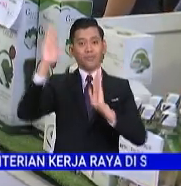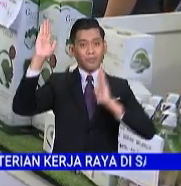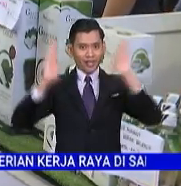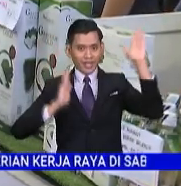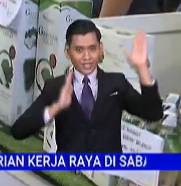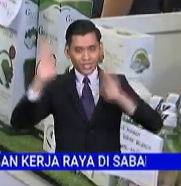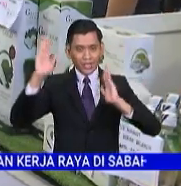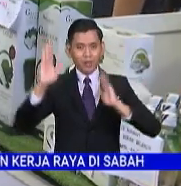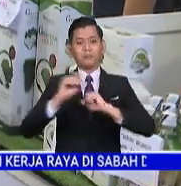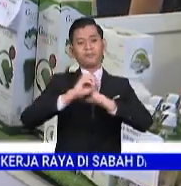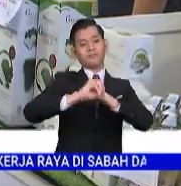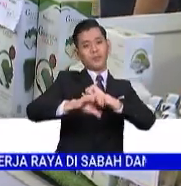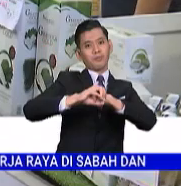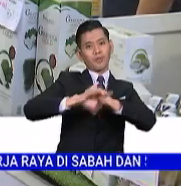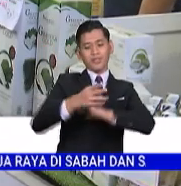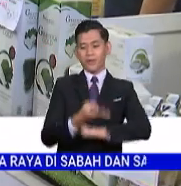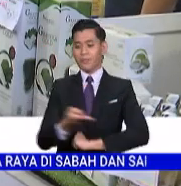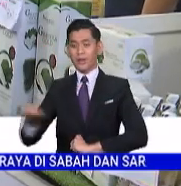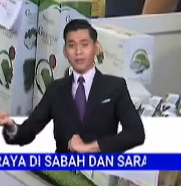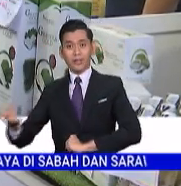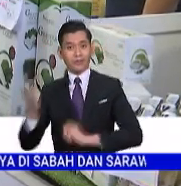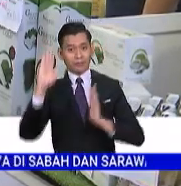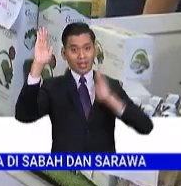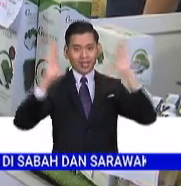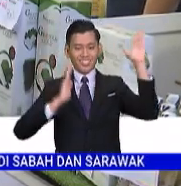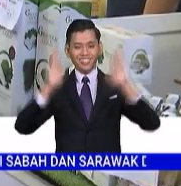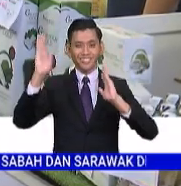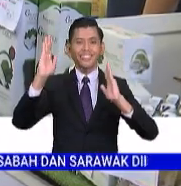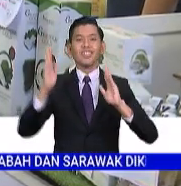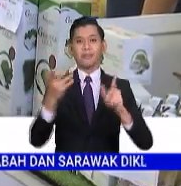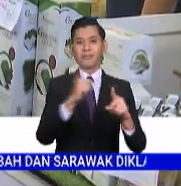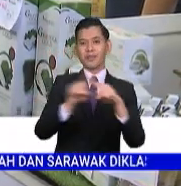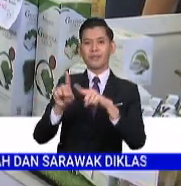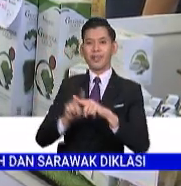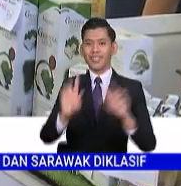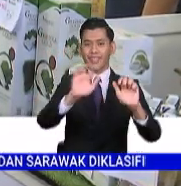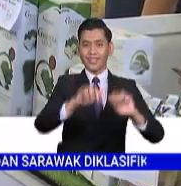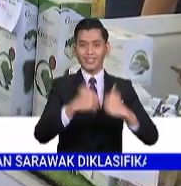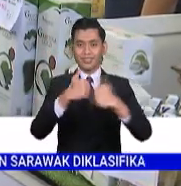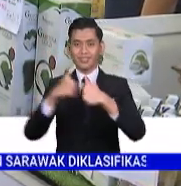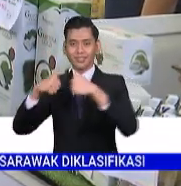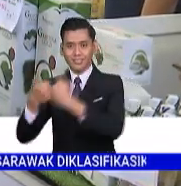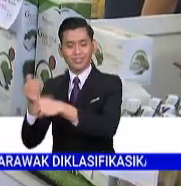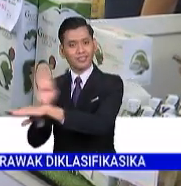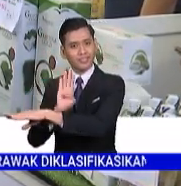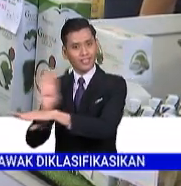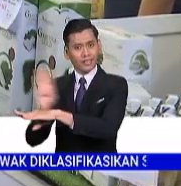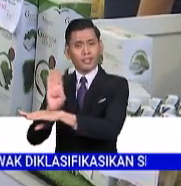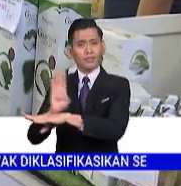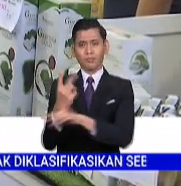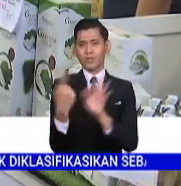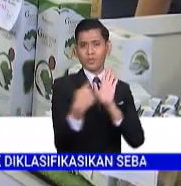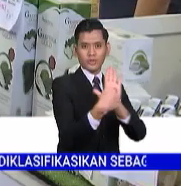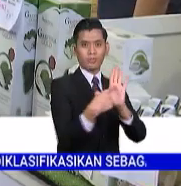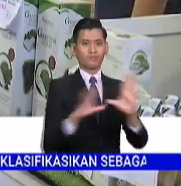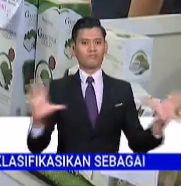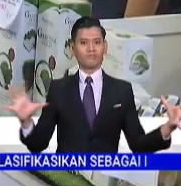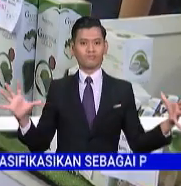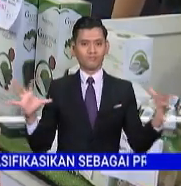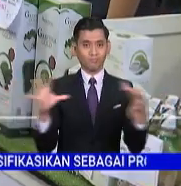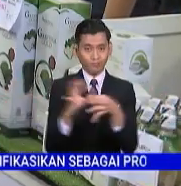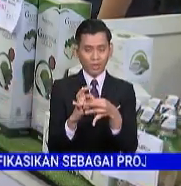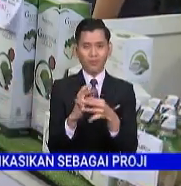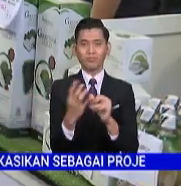terus mempromosikan barangan dan juga produk keluaran mereka. Melibatkan pelbagai agensi dan usahawan, ia jelas bersifat keterangkuman dalam